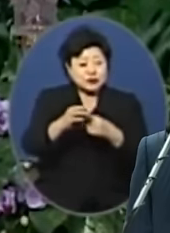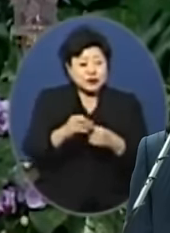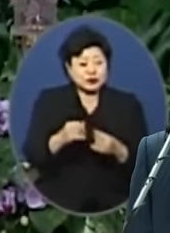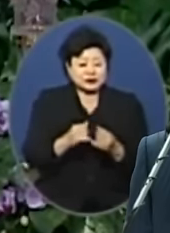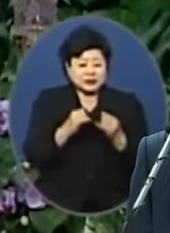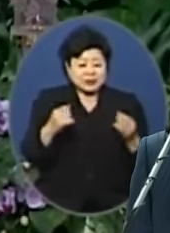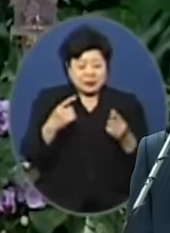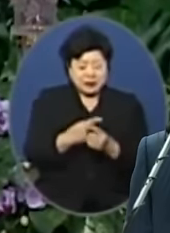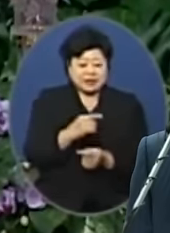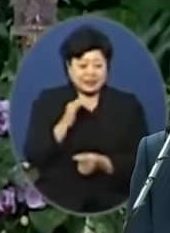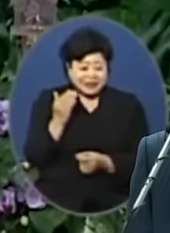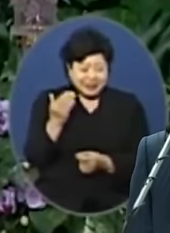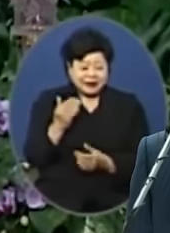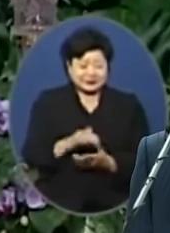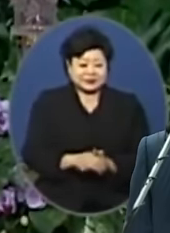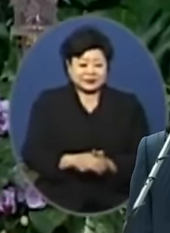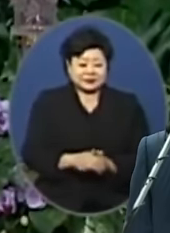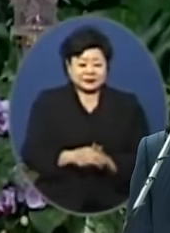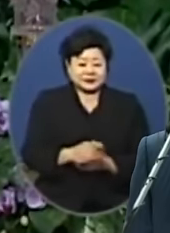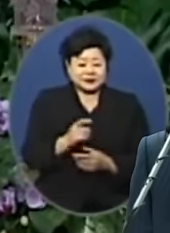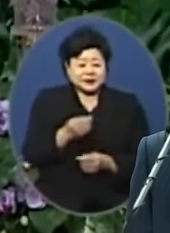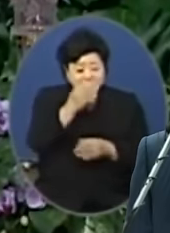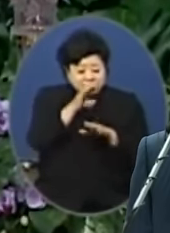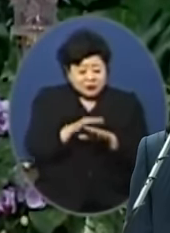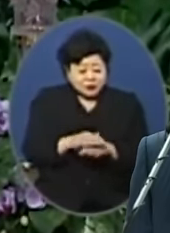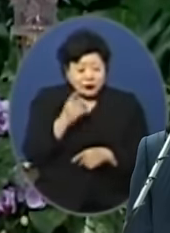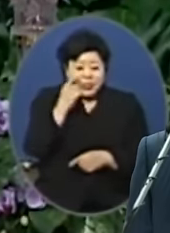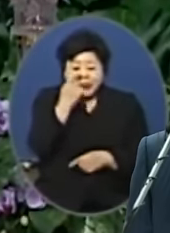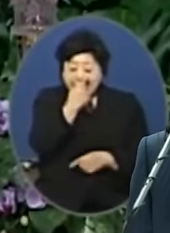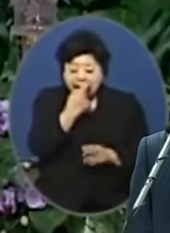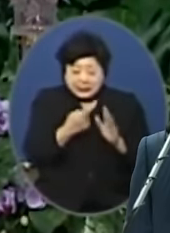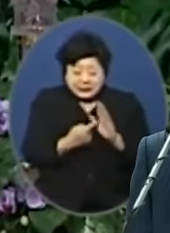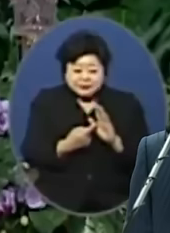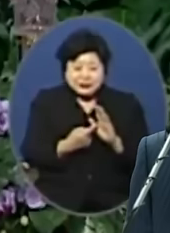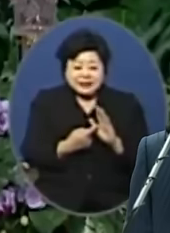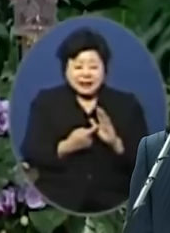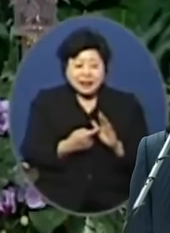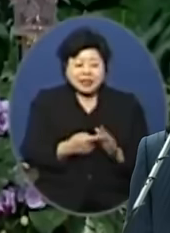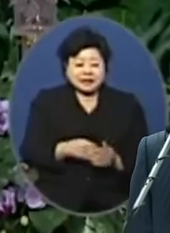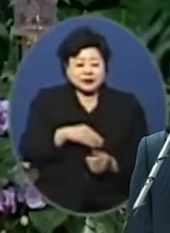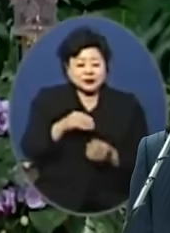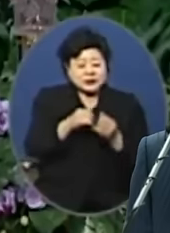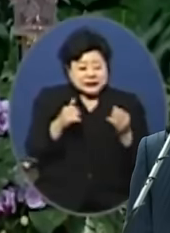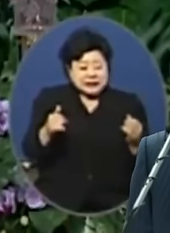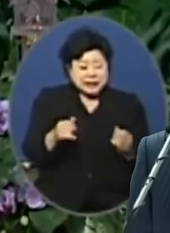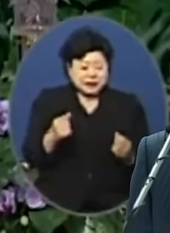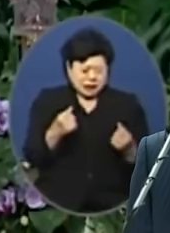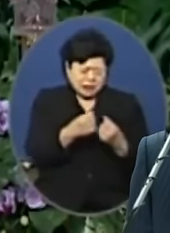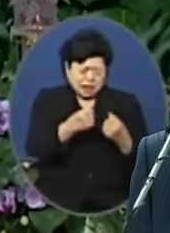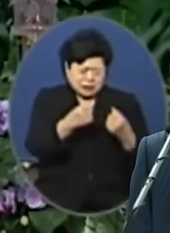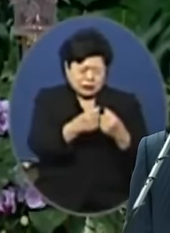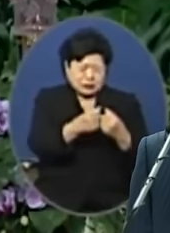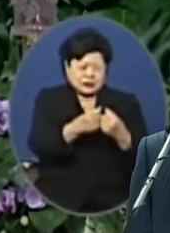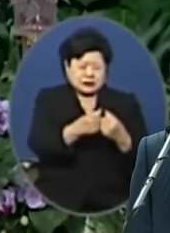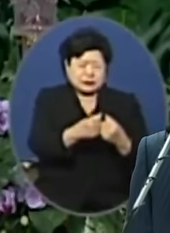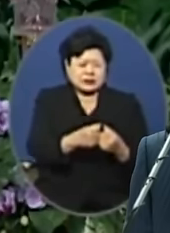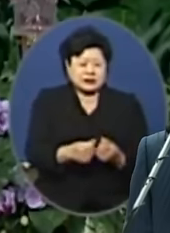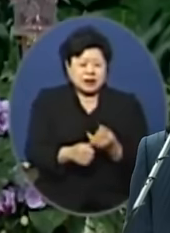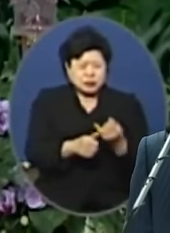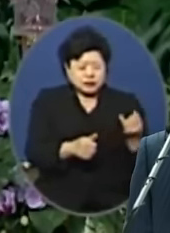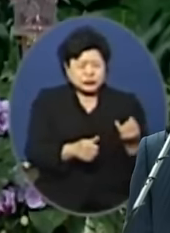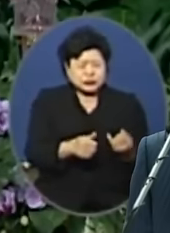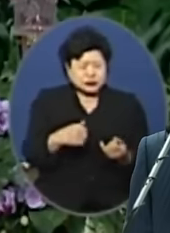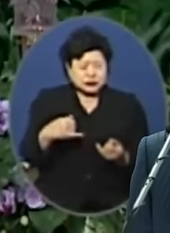인생이 바뀌어진다는 책에 보면 한 성도의 간증이 나옵니다. 그 성도는 주변 사람들과 늘 다툼을 일으켜 아내와